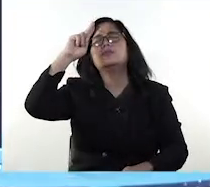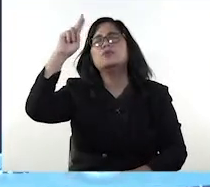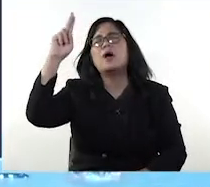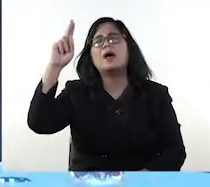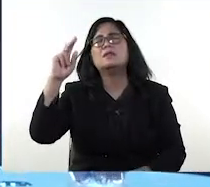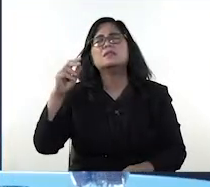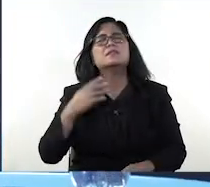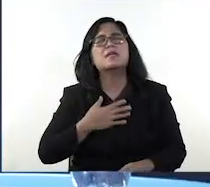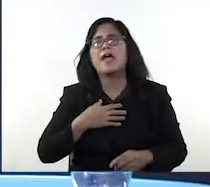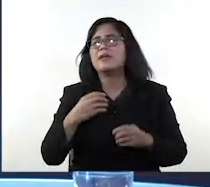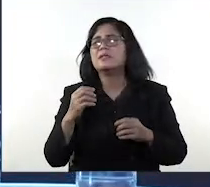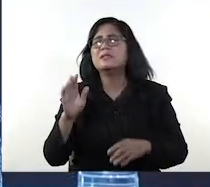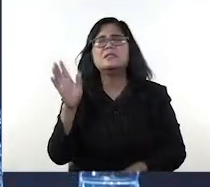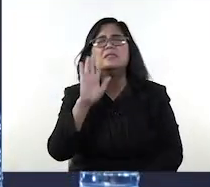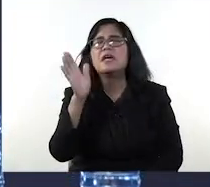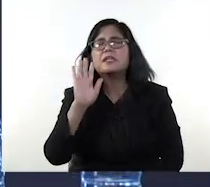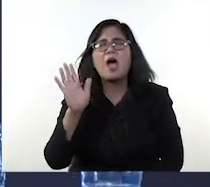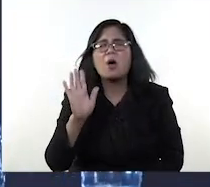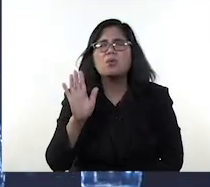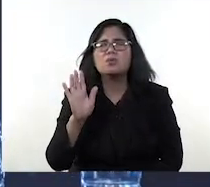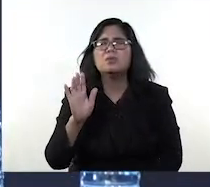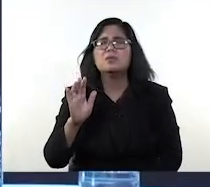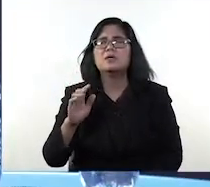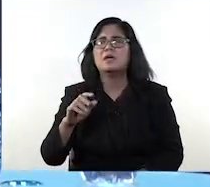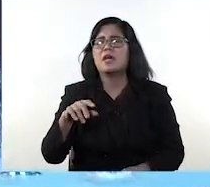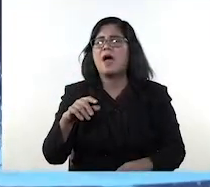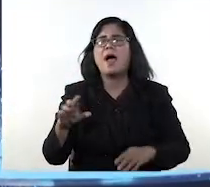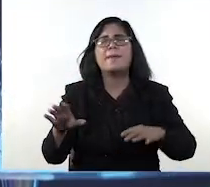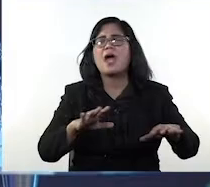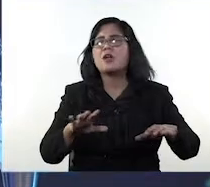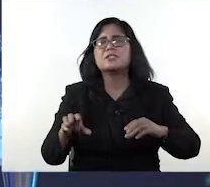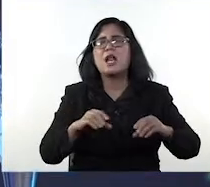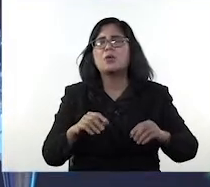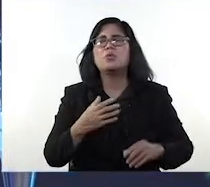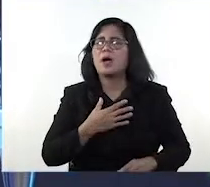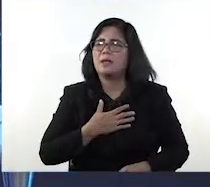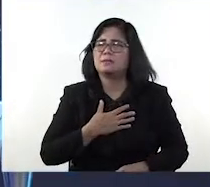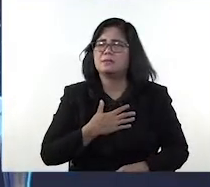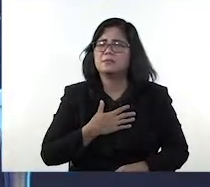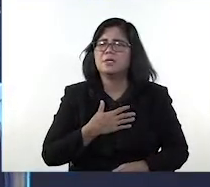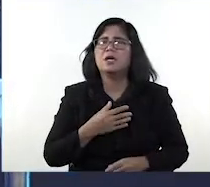Haryono A7 Hai Rizky handsome